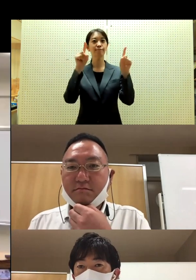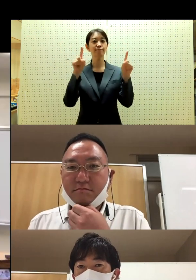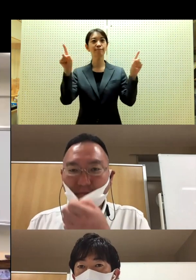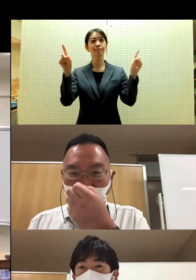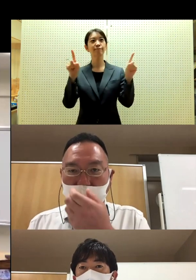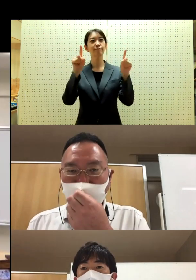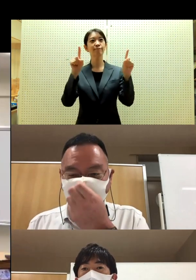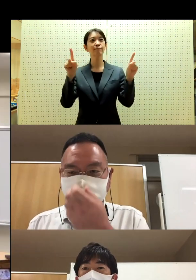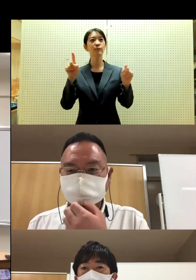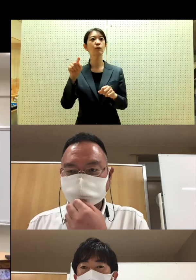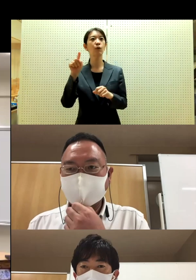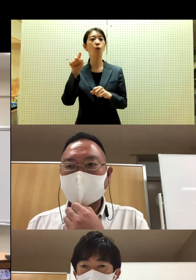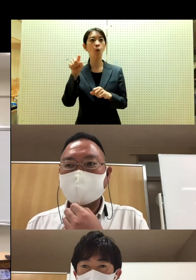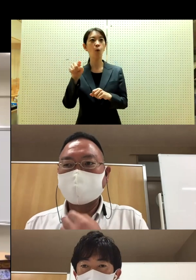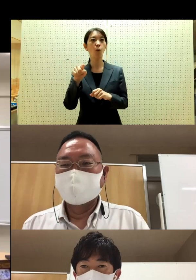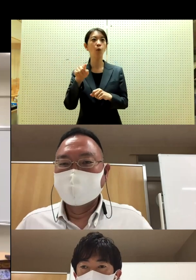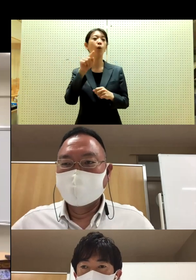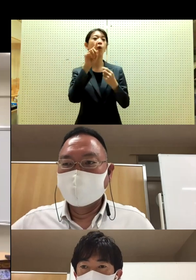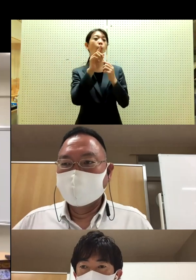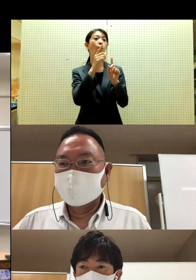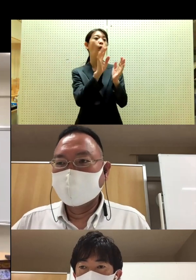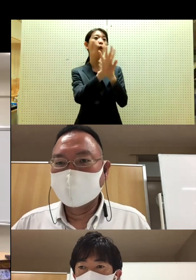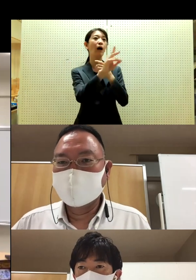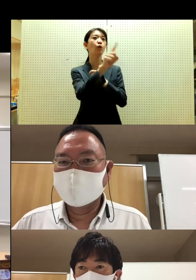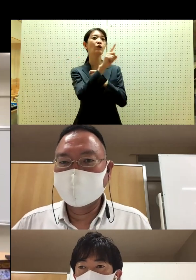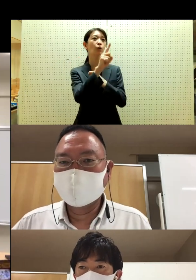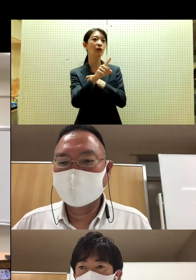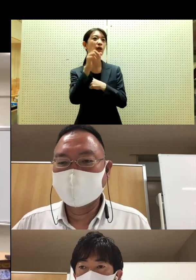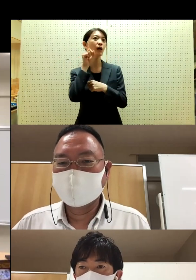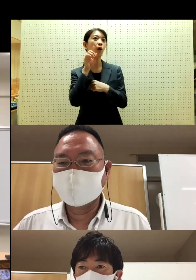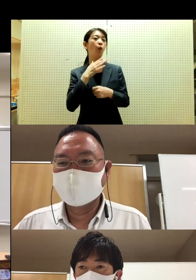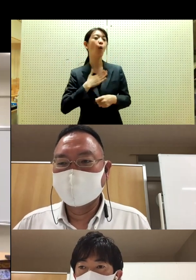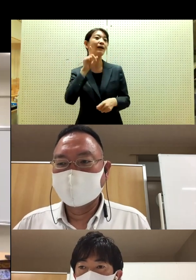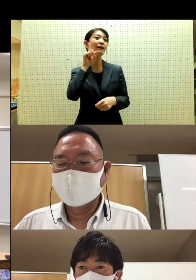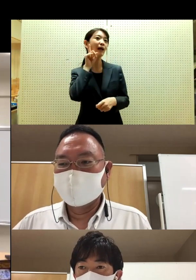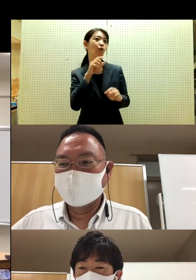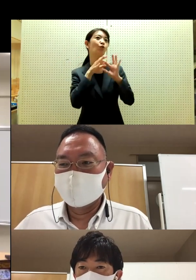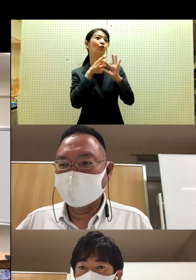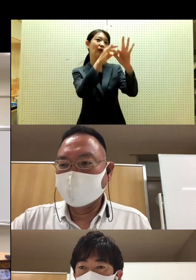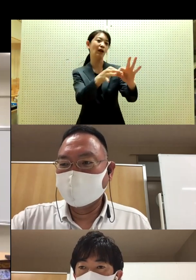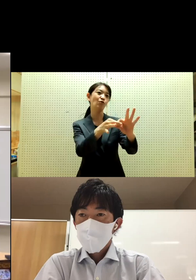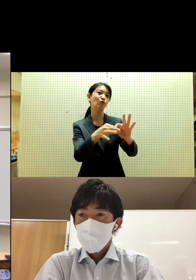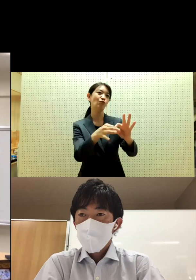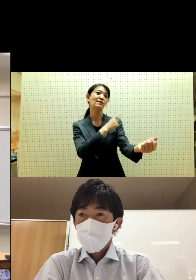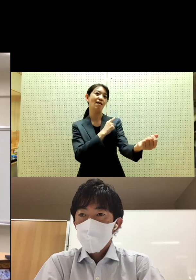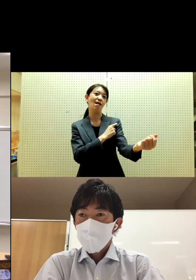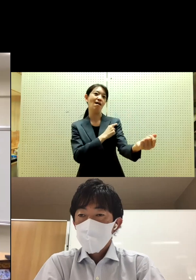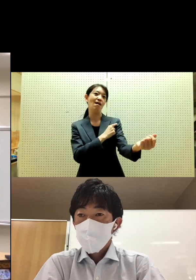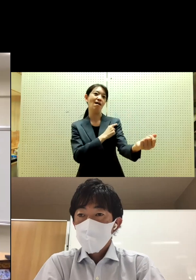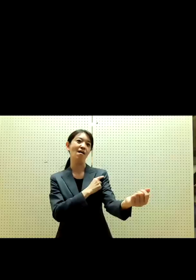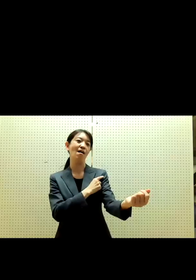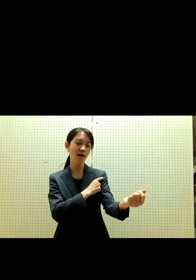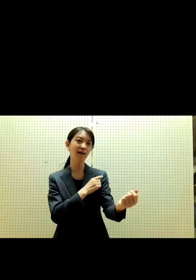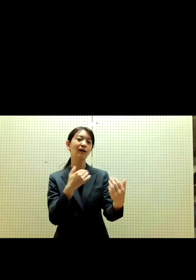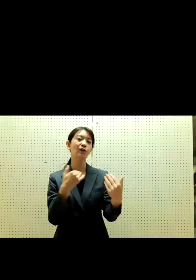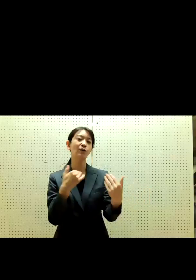人に分かりやすく伝えるって力は大人でもね求められてくる力なんです。それを今のうちにや